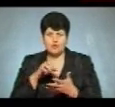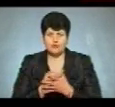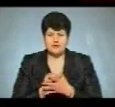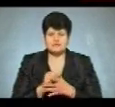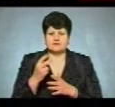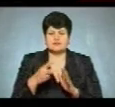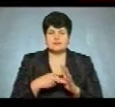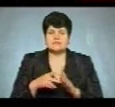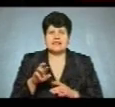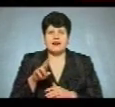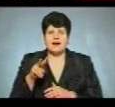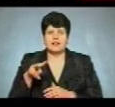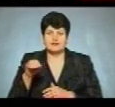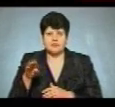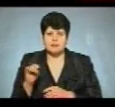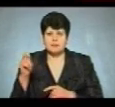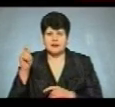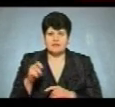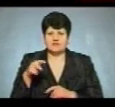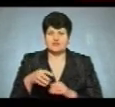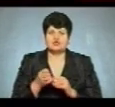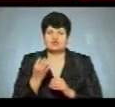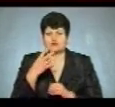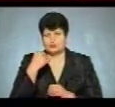з Ялти переїхав у 2014 році.